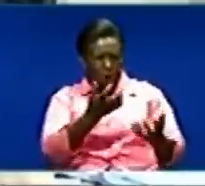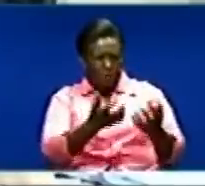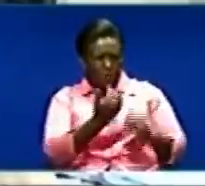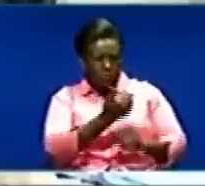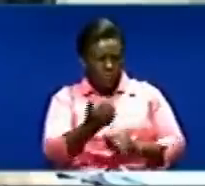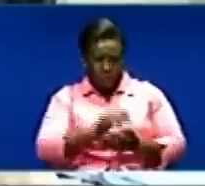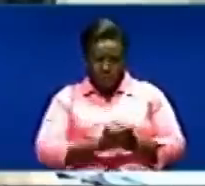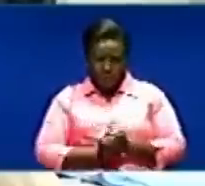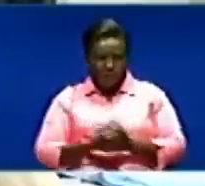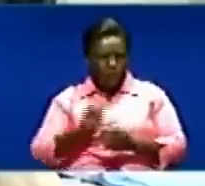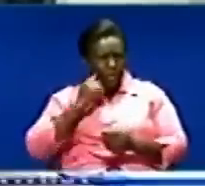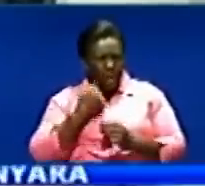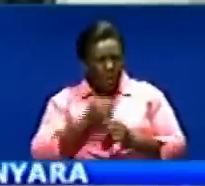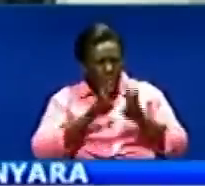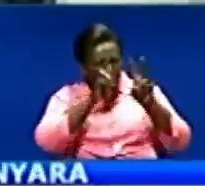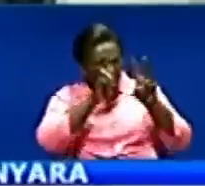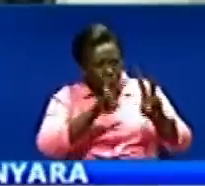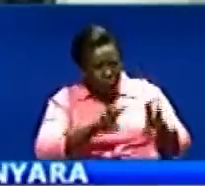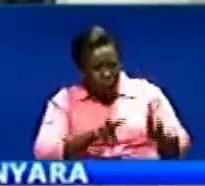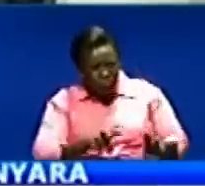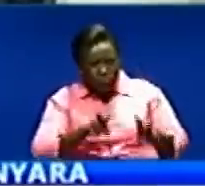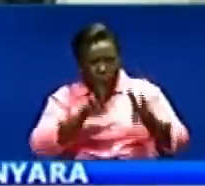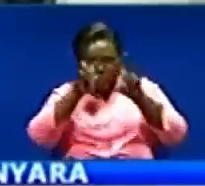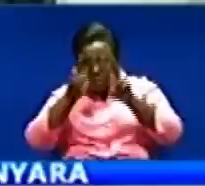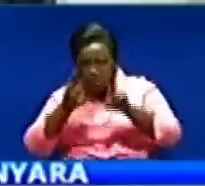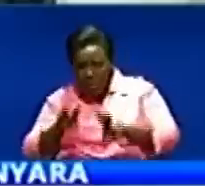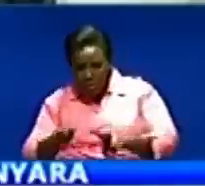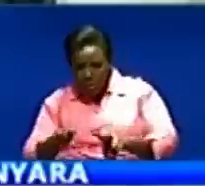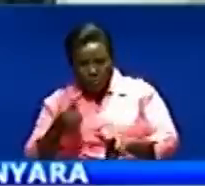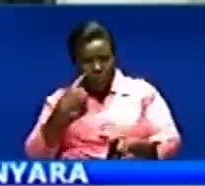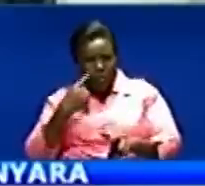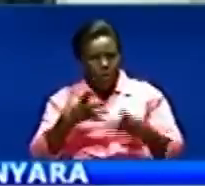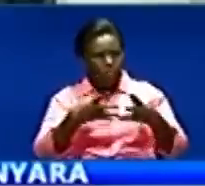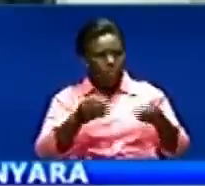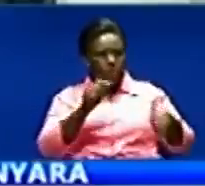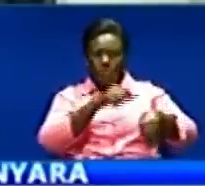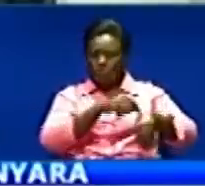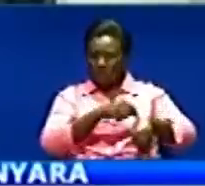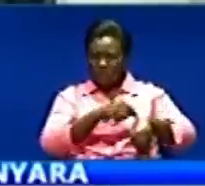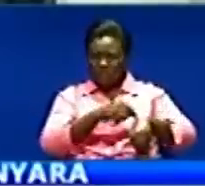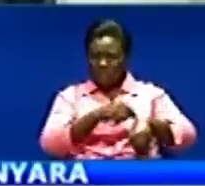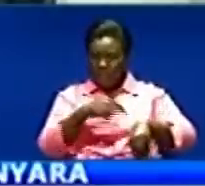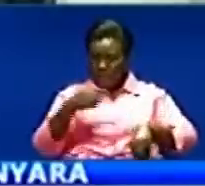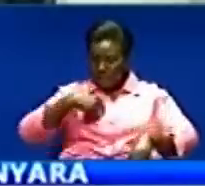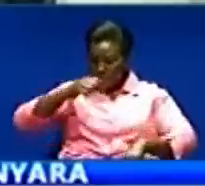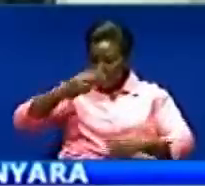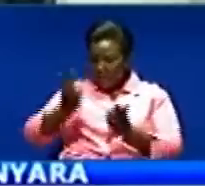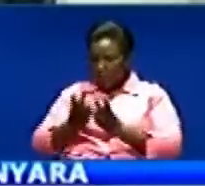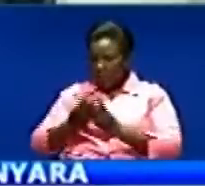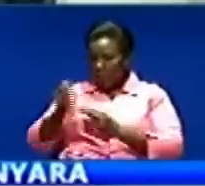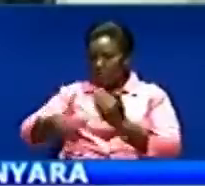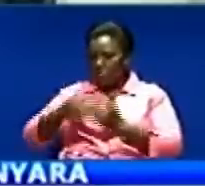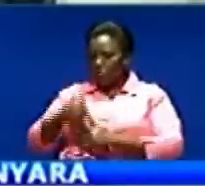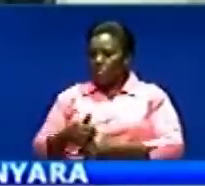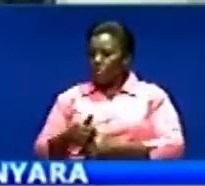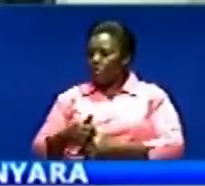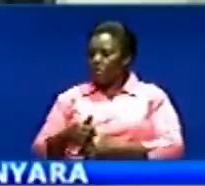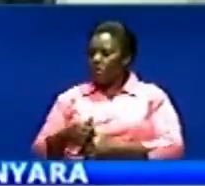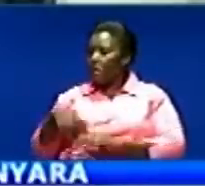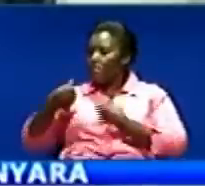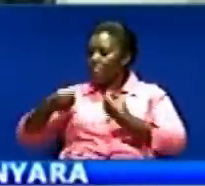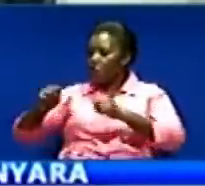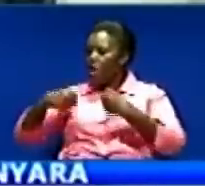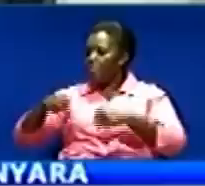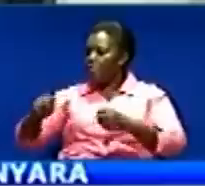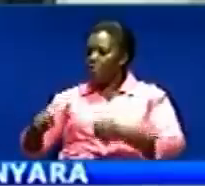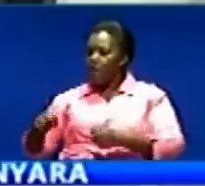tukaona hatuna hata haja ya kuendelea kupoteza muda hapo. Mimi kama kiongozi nilichukua jukumu la kuita bodaboda haraka